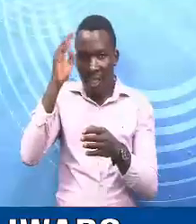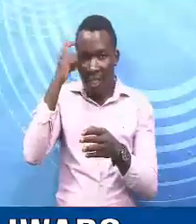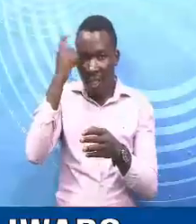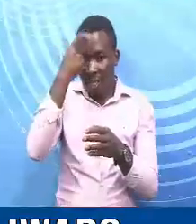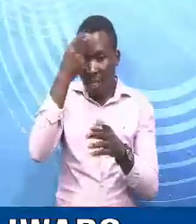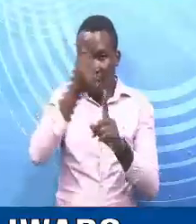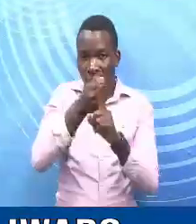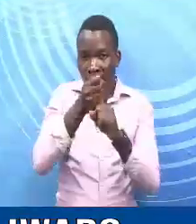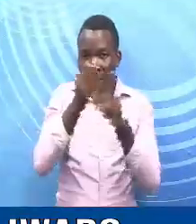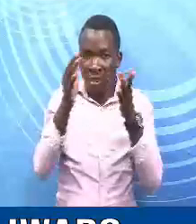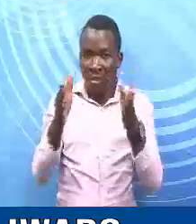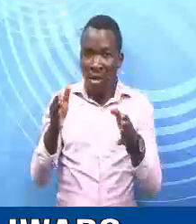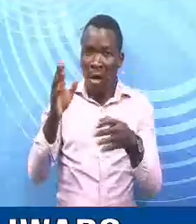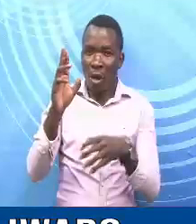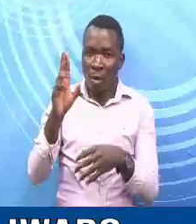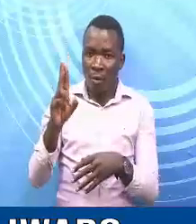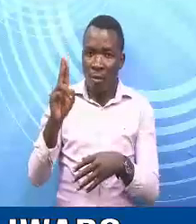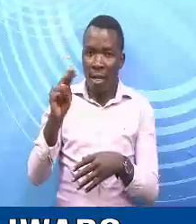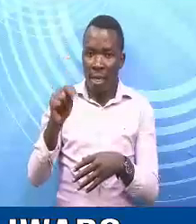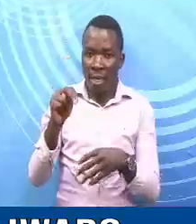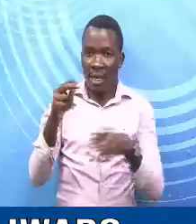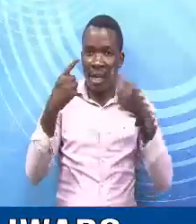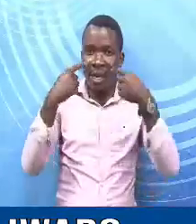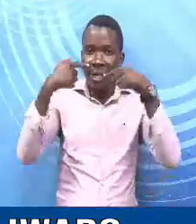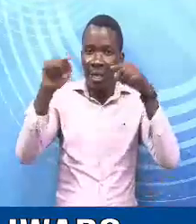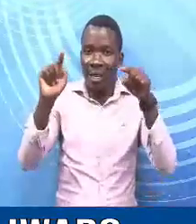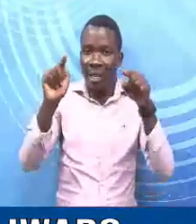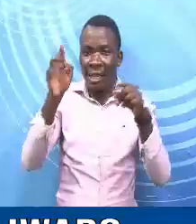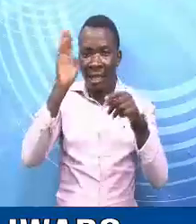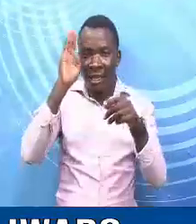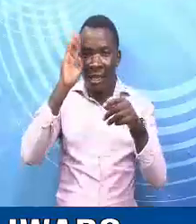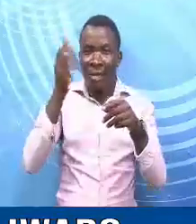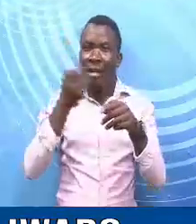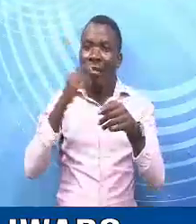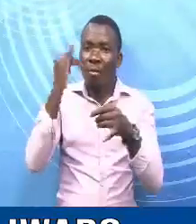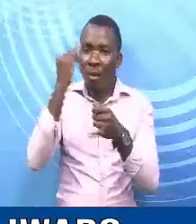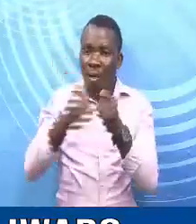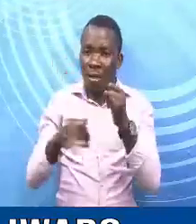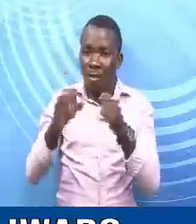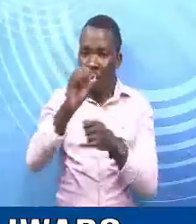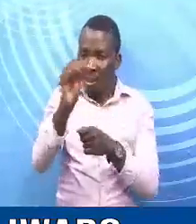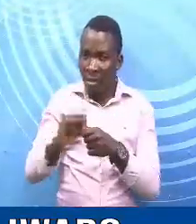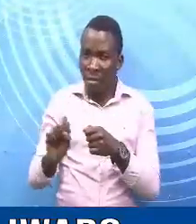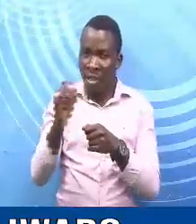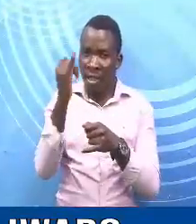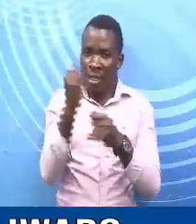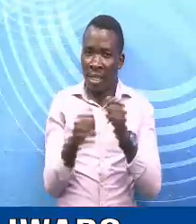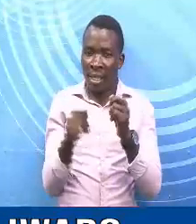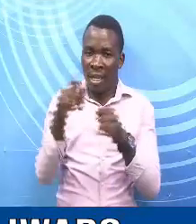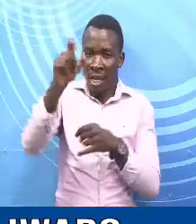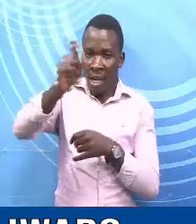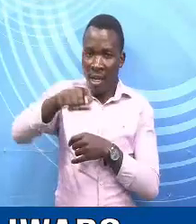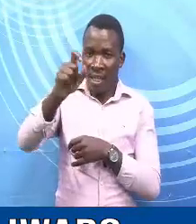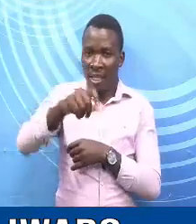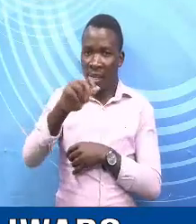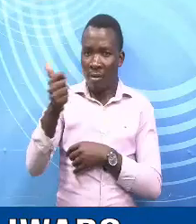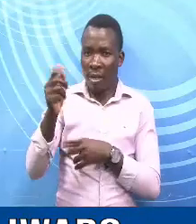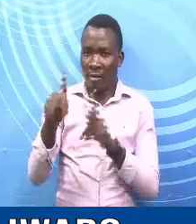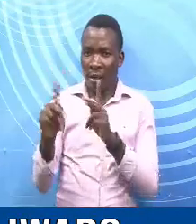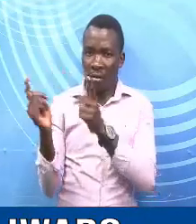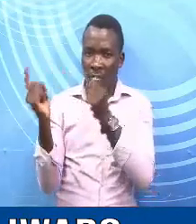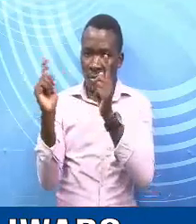w'ingabo za Runi yatangaje ko abasirikare igihe bagombaga kumara muri Sudani y'Epfo cyari kirangiye hakenewe abandi